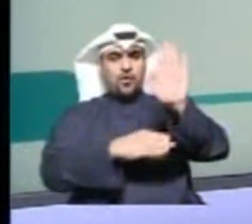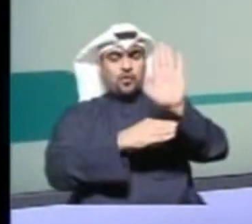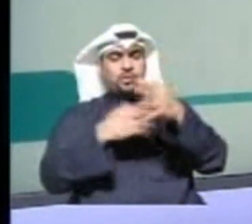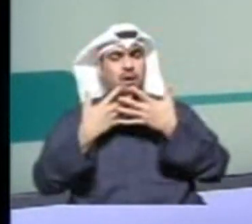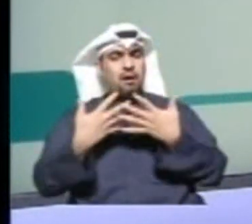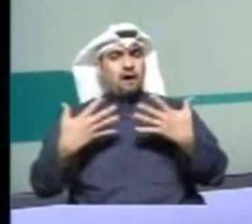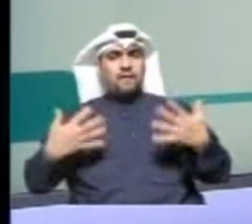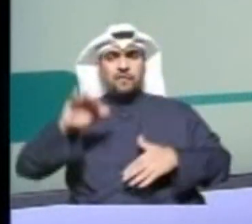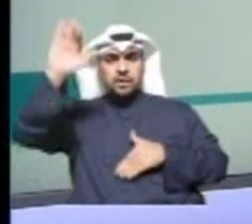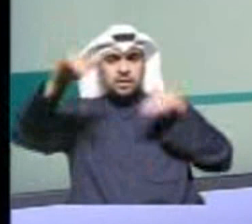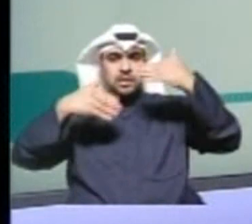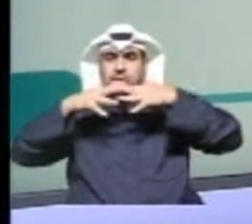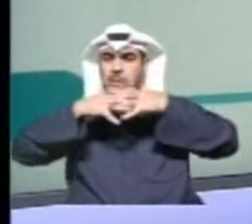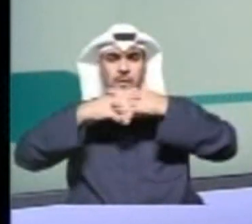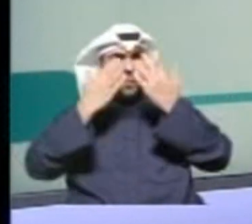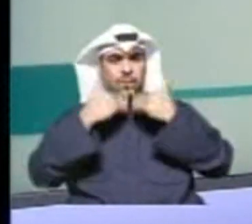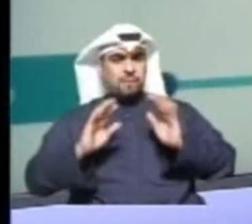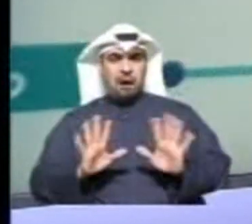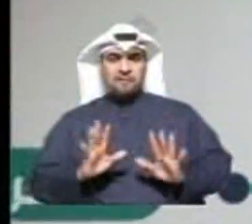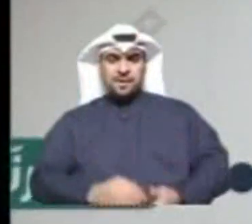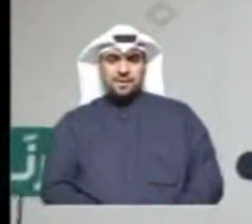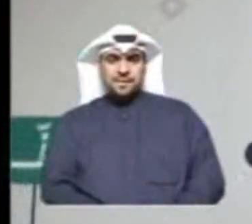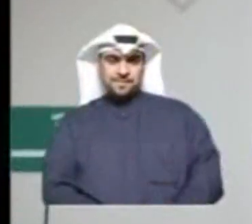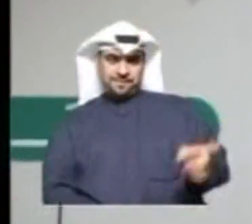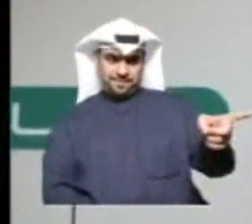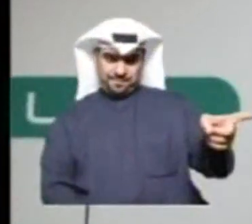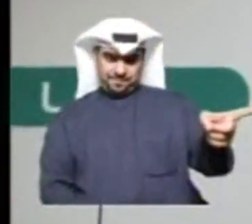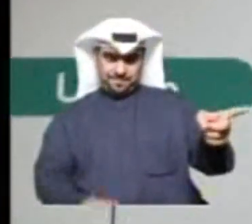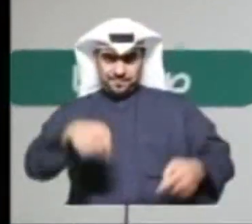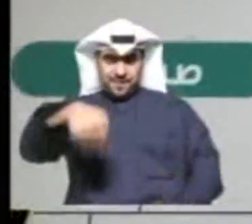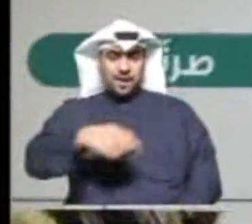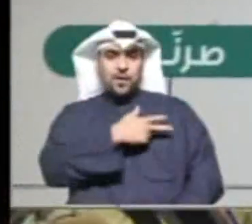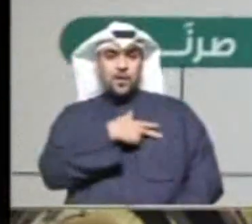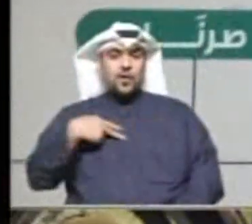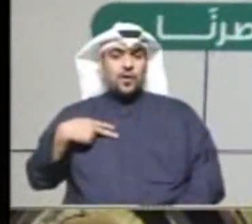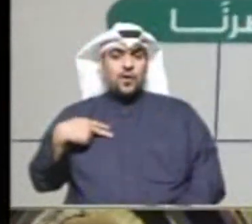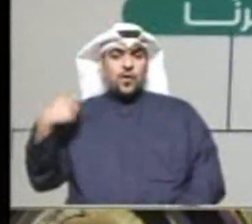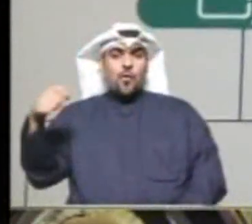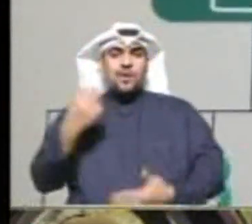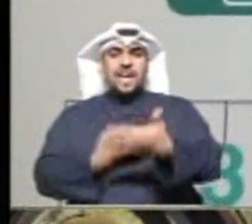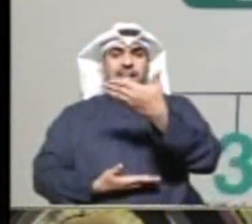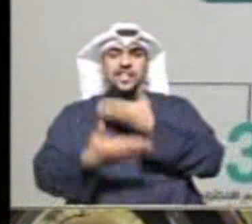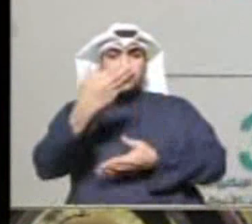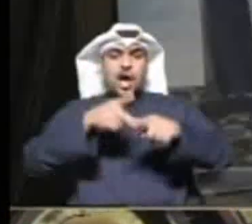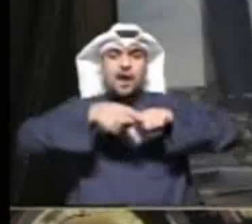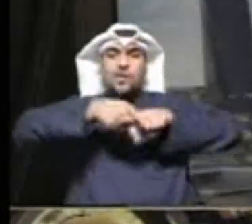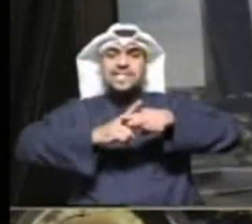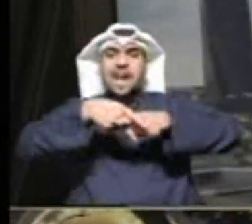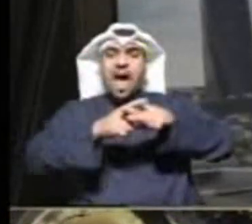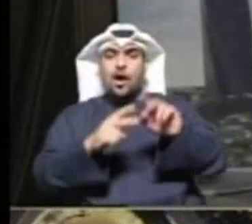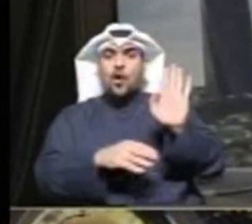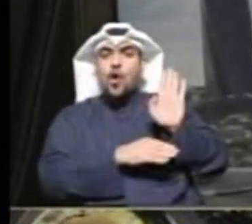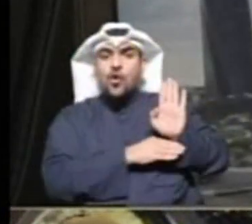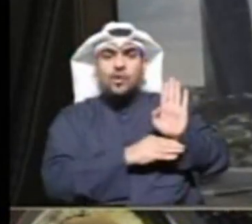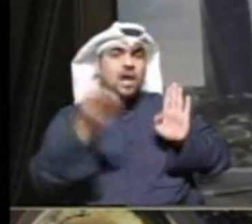المراجعين لمراكز الوزارة. في إطار التزامها بخطط تحسين بيئة الأعمال سعيا للمساهمة في تحويل